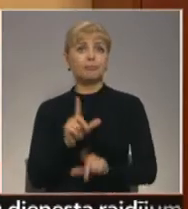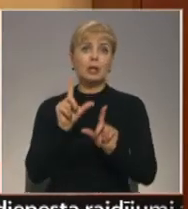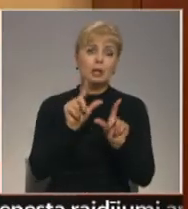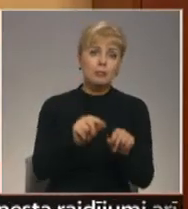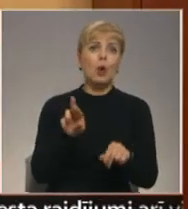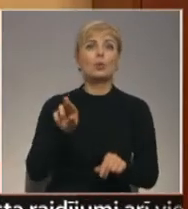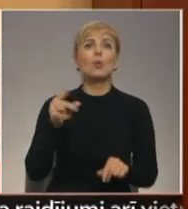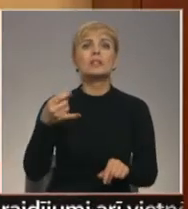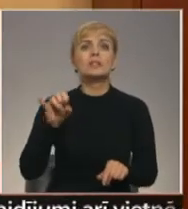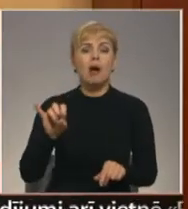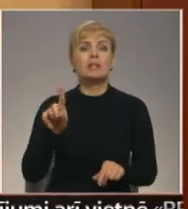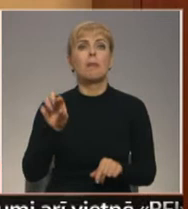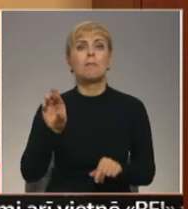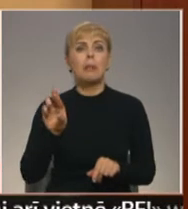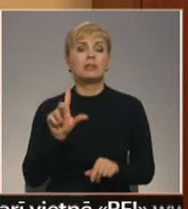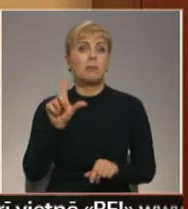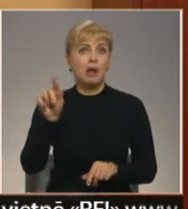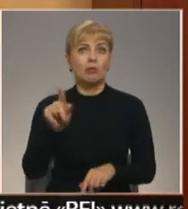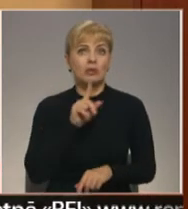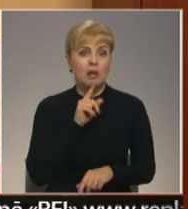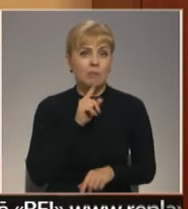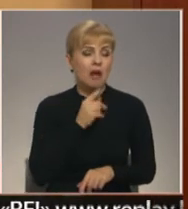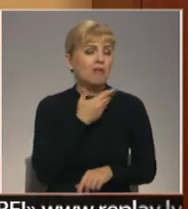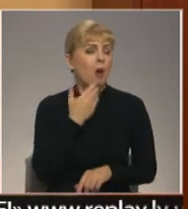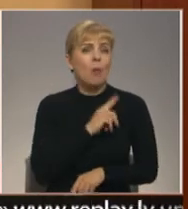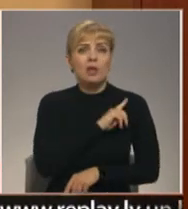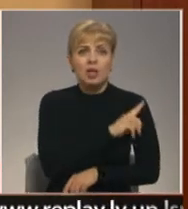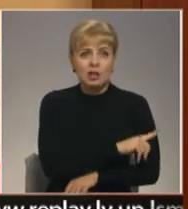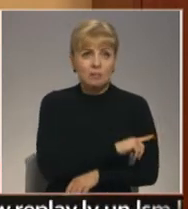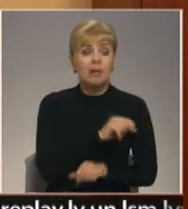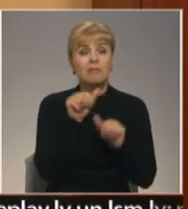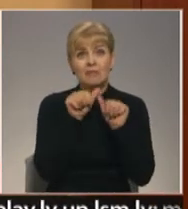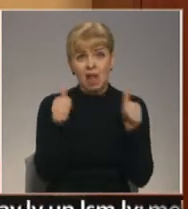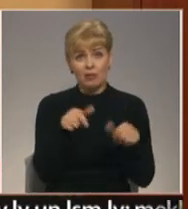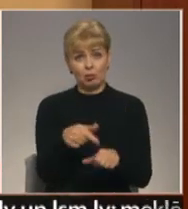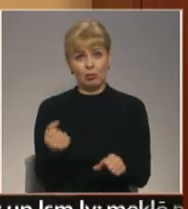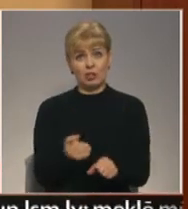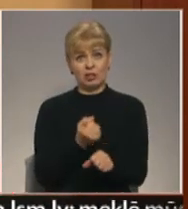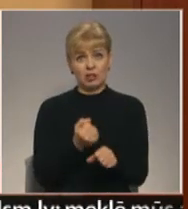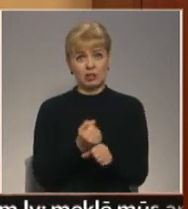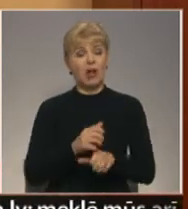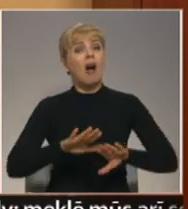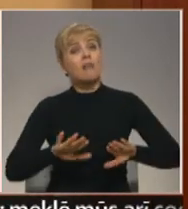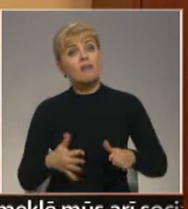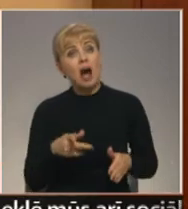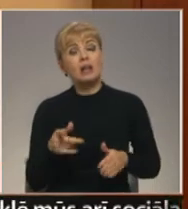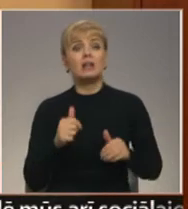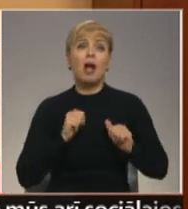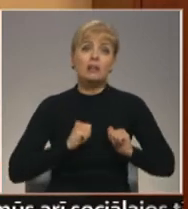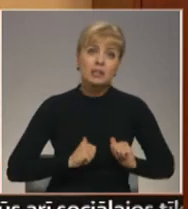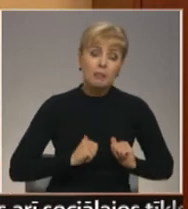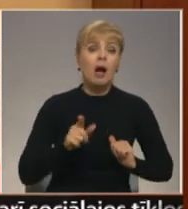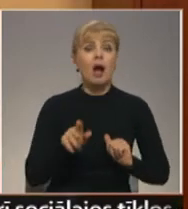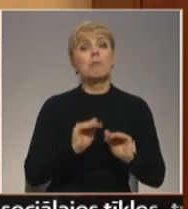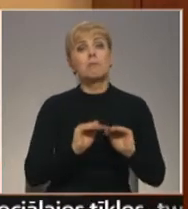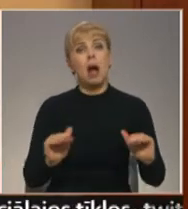no Papes līdz Liepājai vienkārši nereāli. Nu, viņi to nevar izdarīt. Un viņam vai nu tad jāsamierinās ar